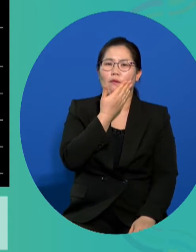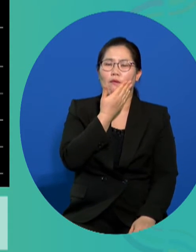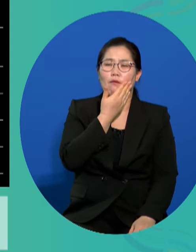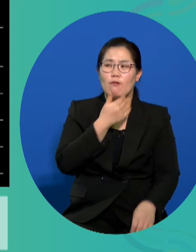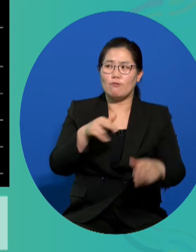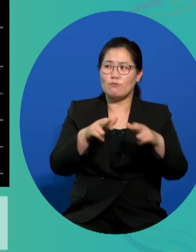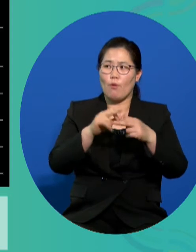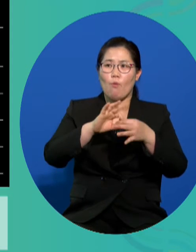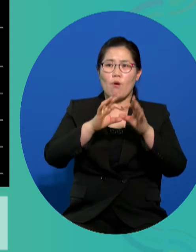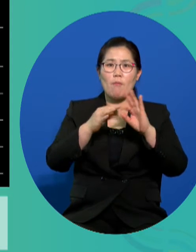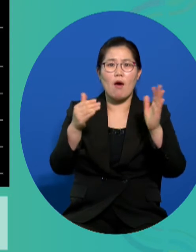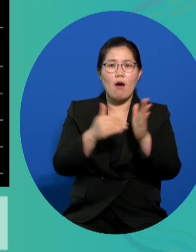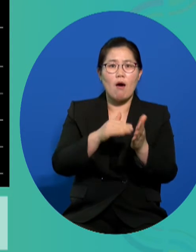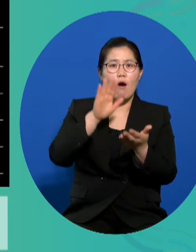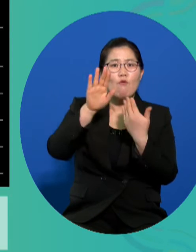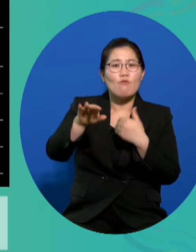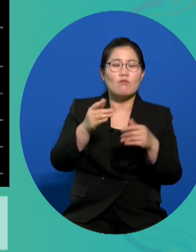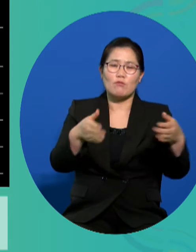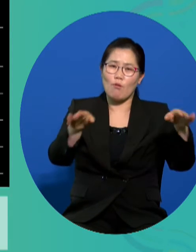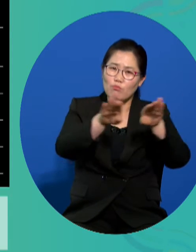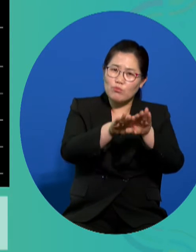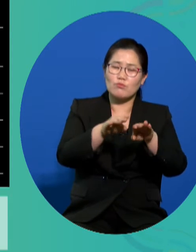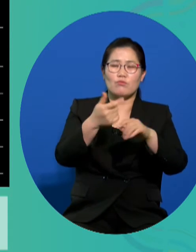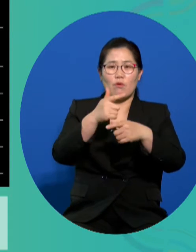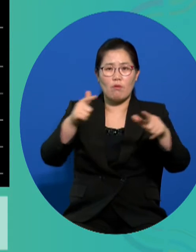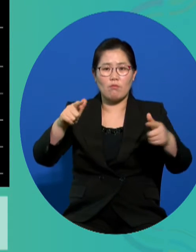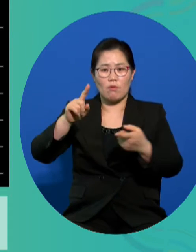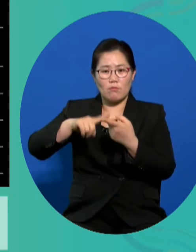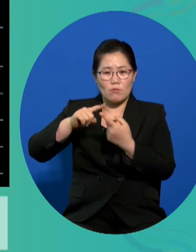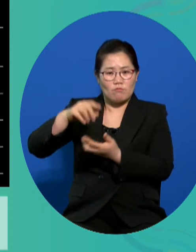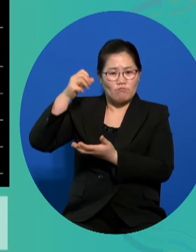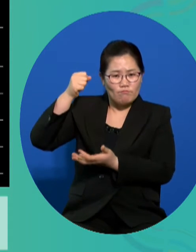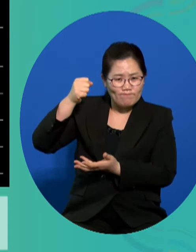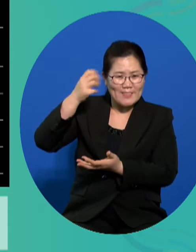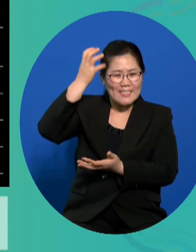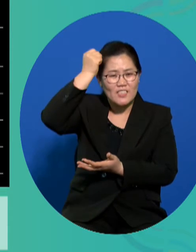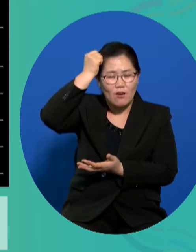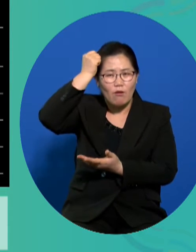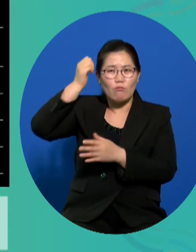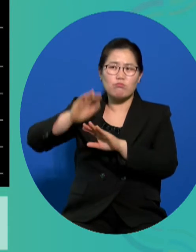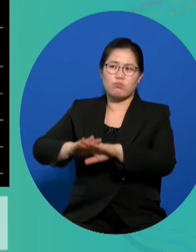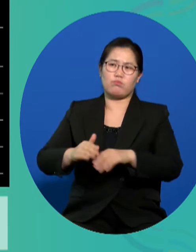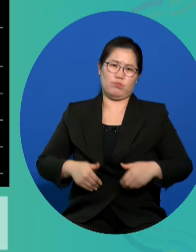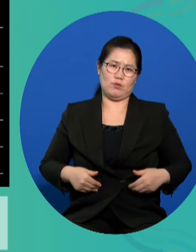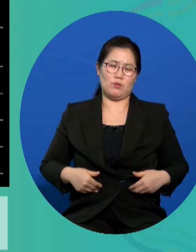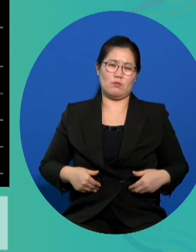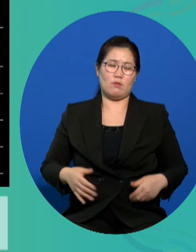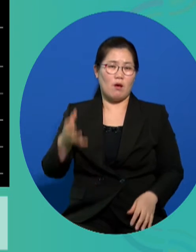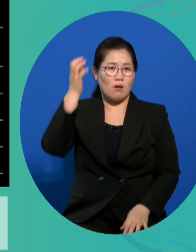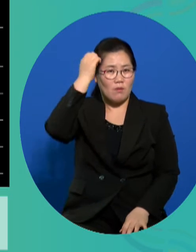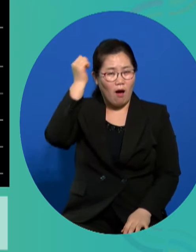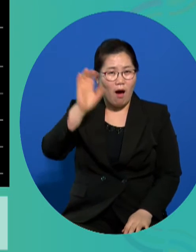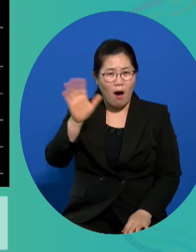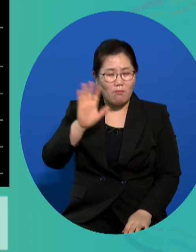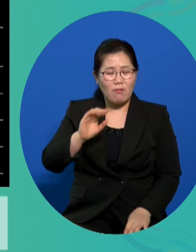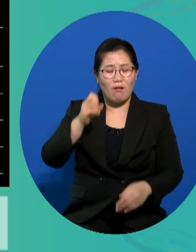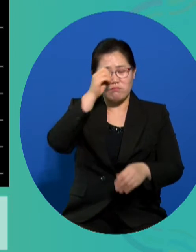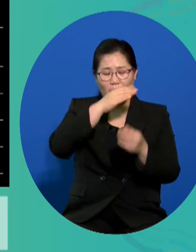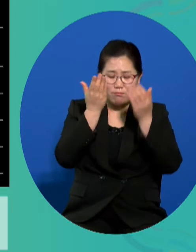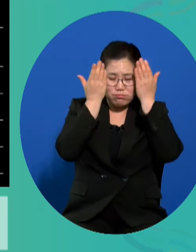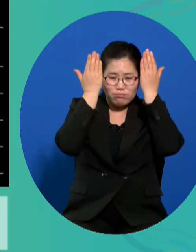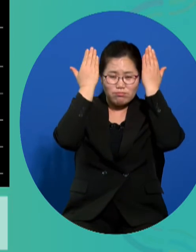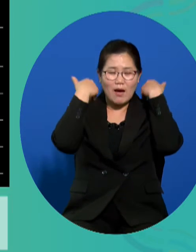것은 보여지는 것도 있지만 보여지지 않는 유무형의 유산이 많이 있습니다. 이런 것들을 이제 발굴을 해야 되고